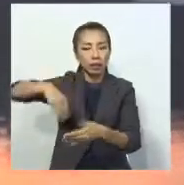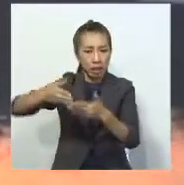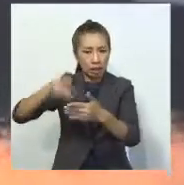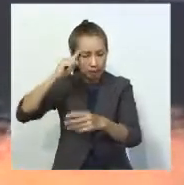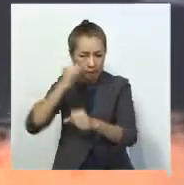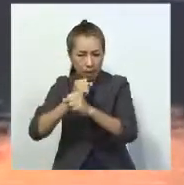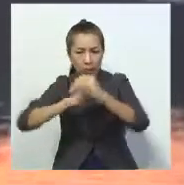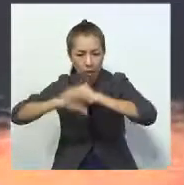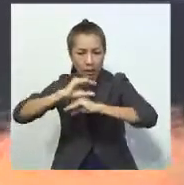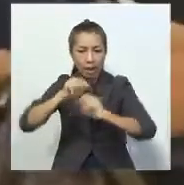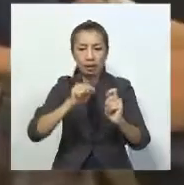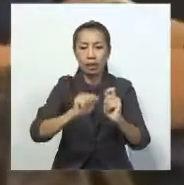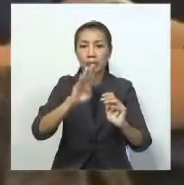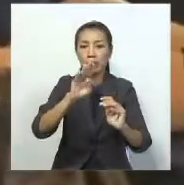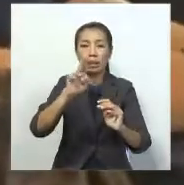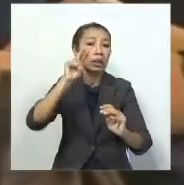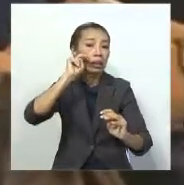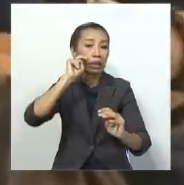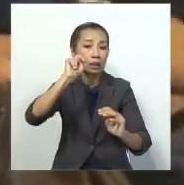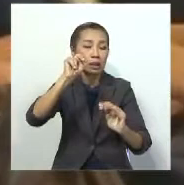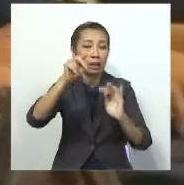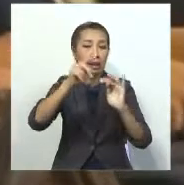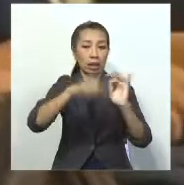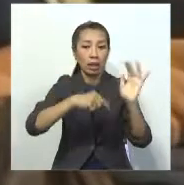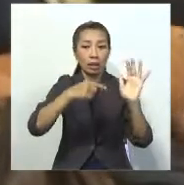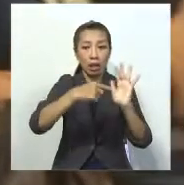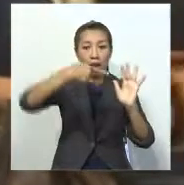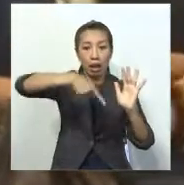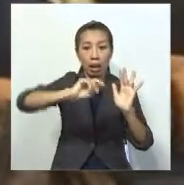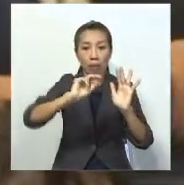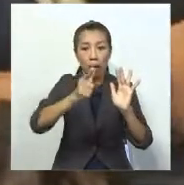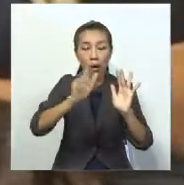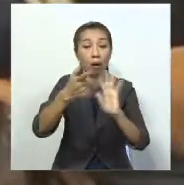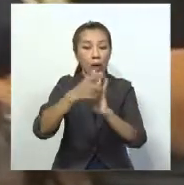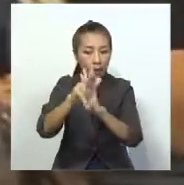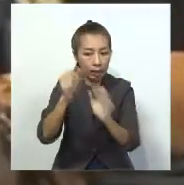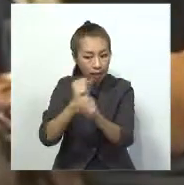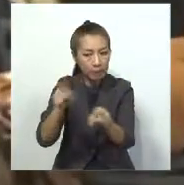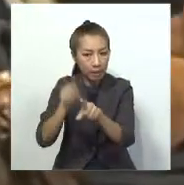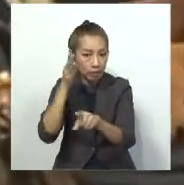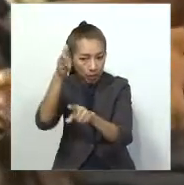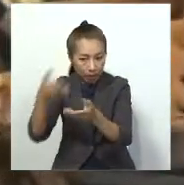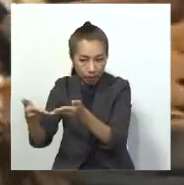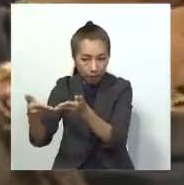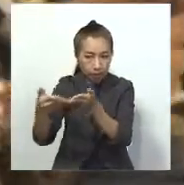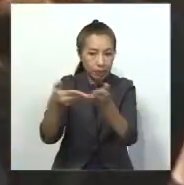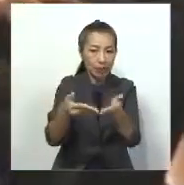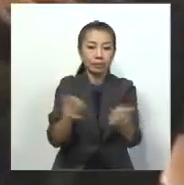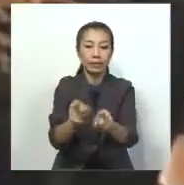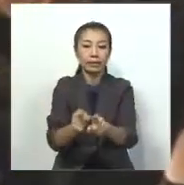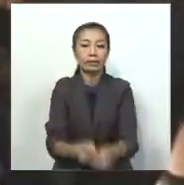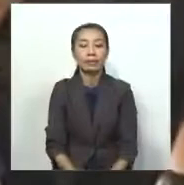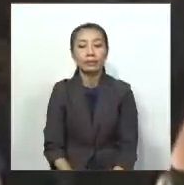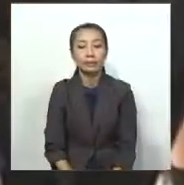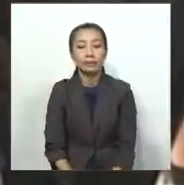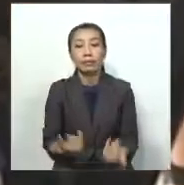างที่อำเภอน้ำพองจังหวัดขอนแก่นซึ่งจะเป็นศูนย์กลางที่สำคัญในการขนส่งคมนาคมโลจิสติกในภูมิภาคนี้